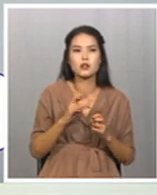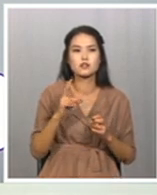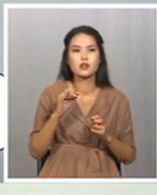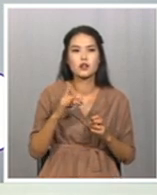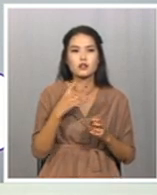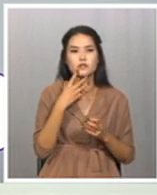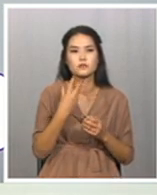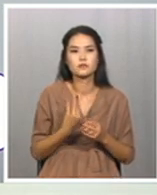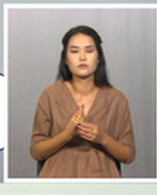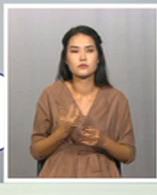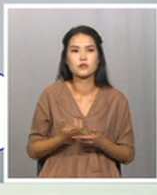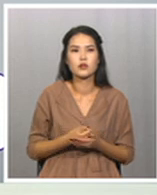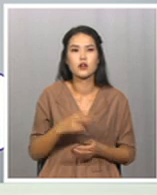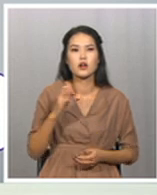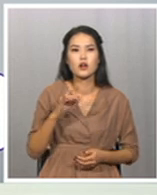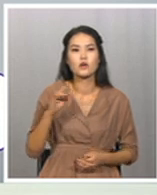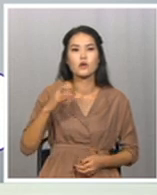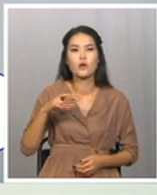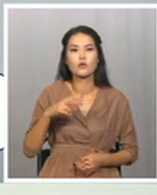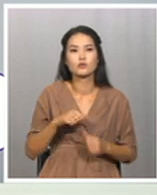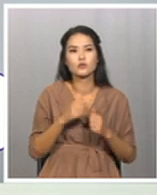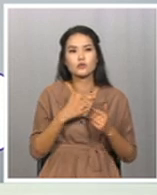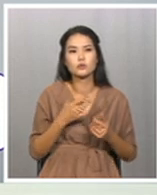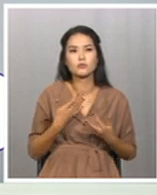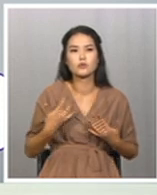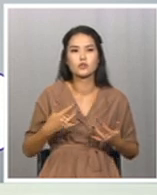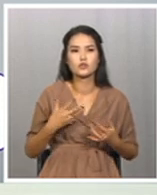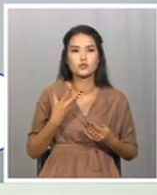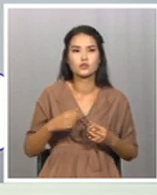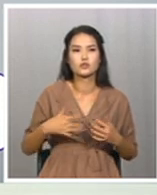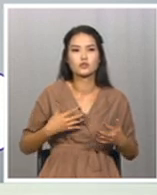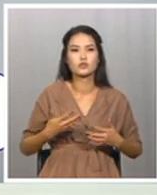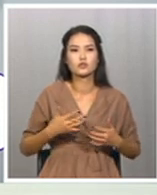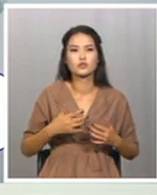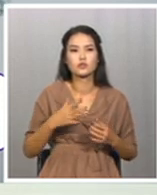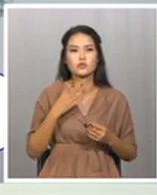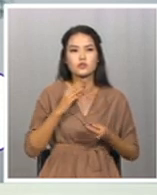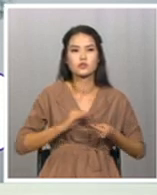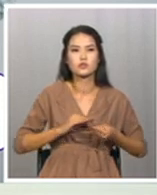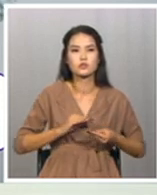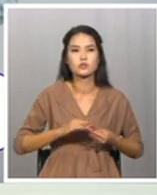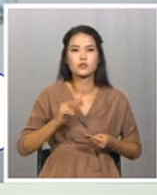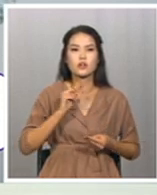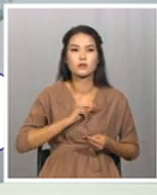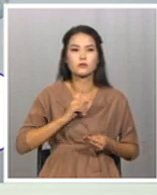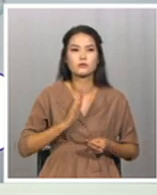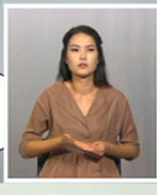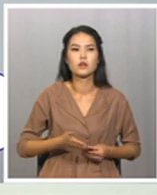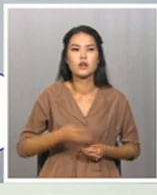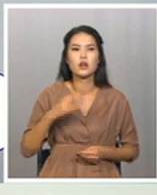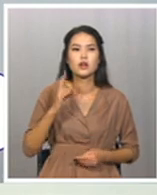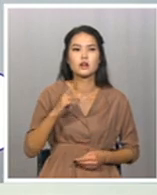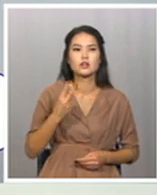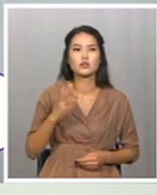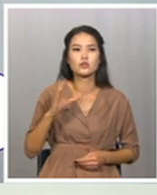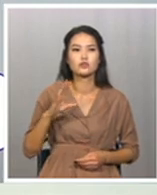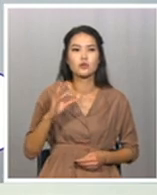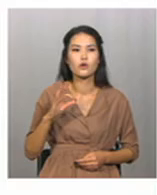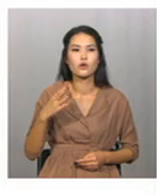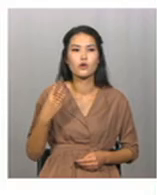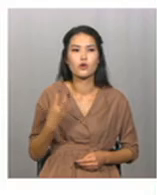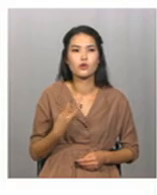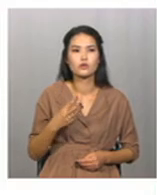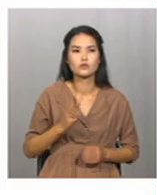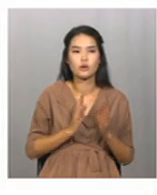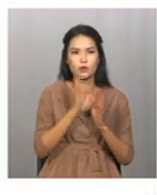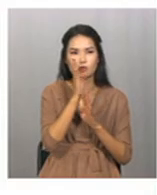табылады. Калий ионы жүрек пен жүйке жүйесінің қалыпты жұмысын қамтамасыз етеді. Калий карбонаты өсімдік